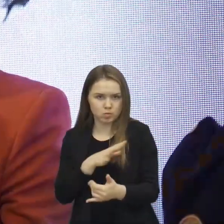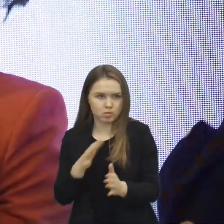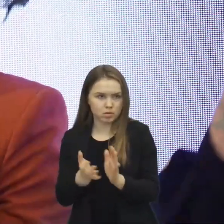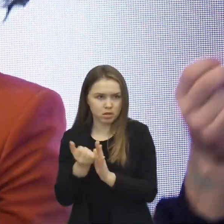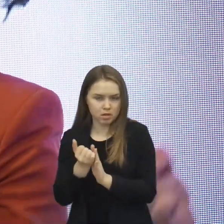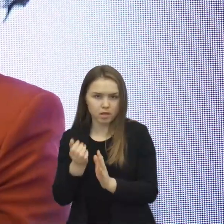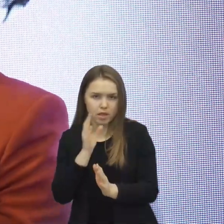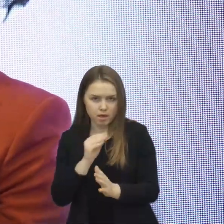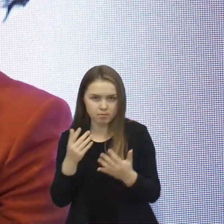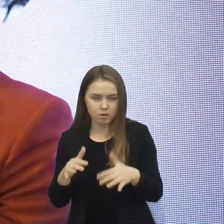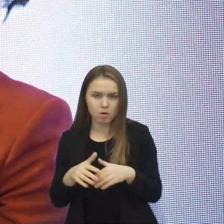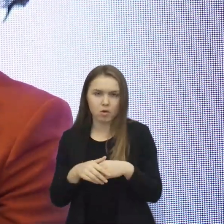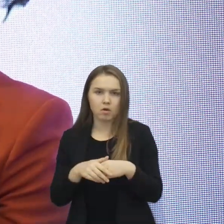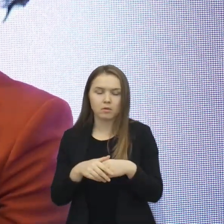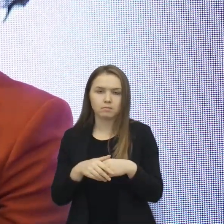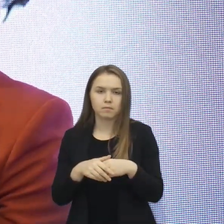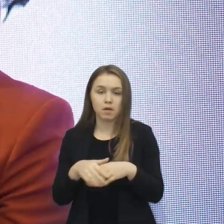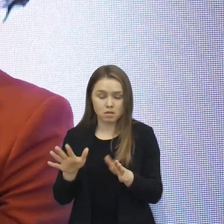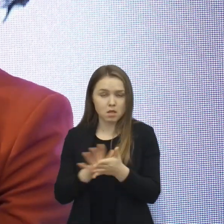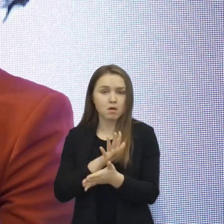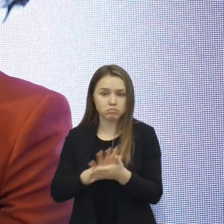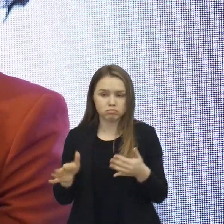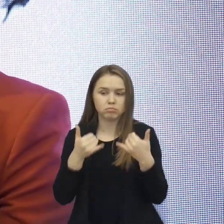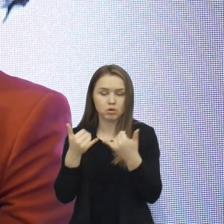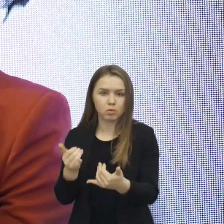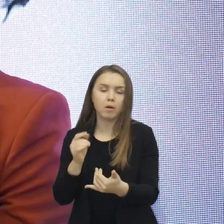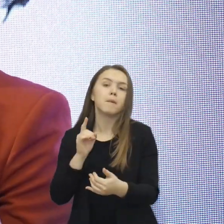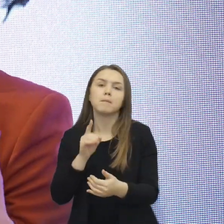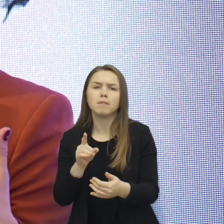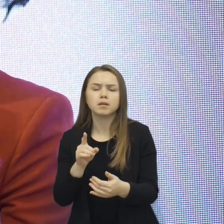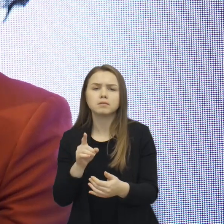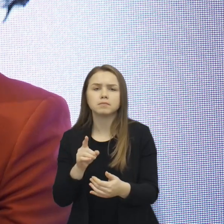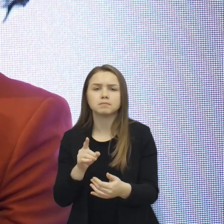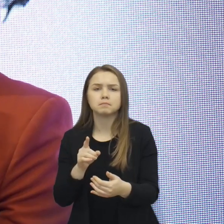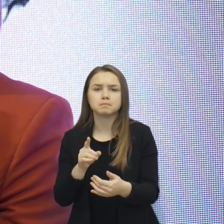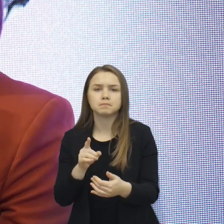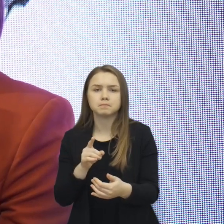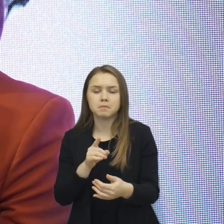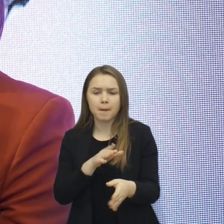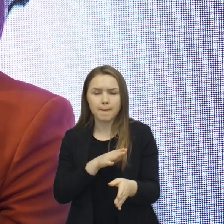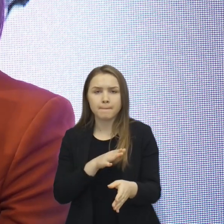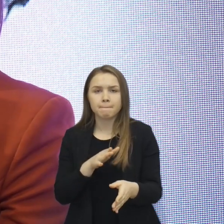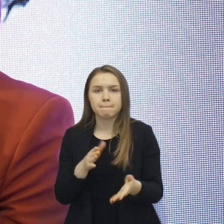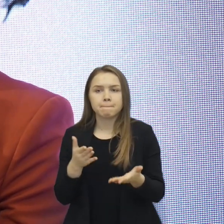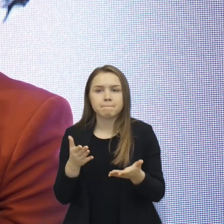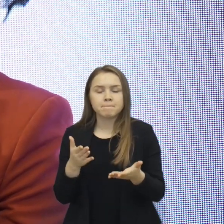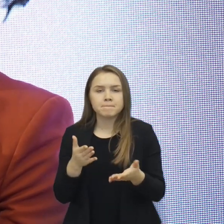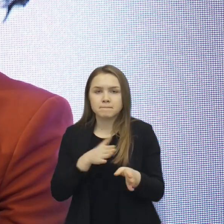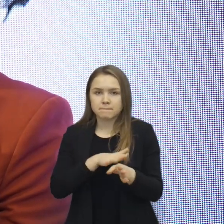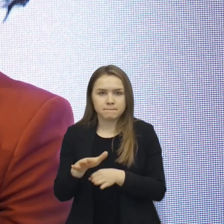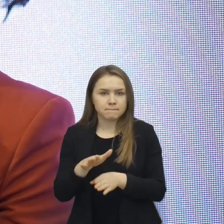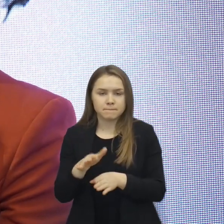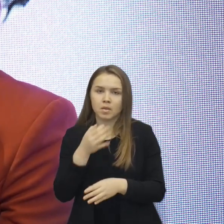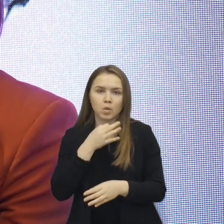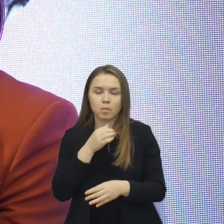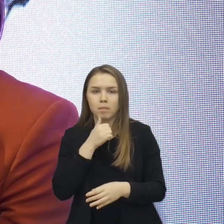kad gerai, kad kai kurias paslaugas gali gauti nemokamai. Vis dėlto ne viskas yra labai paprasta, kad kai kurie